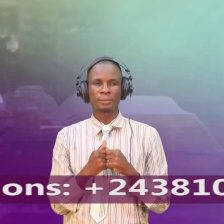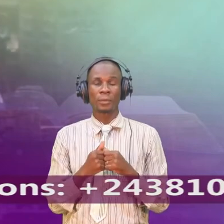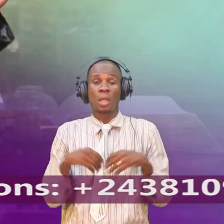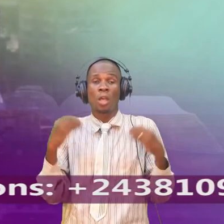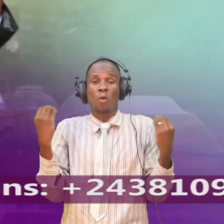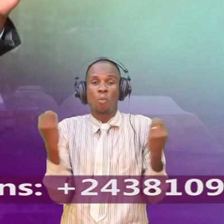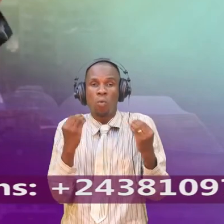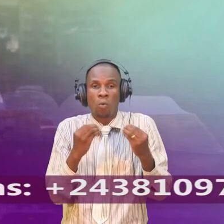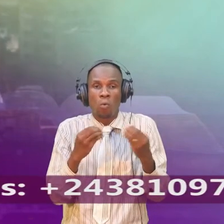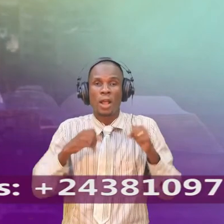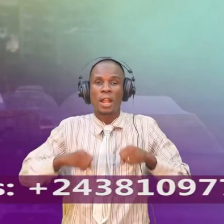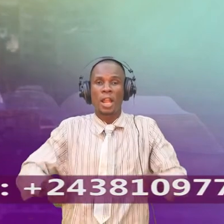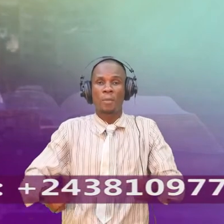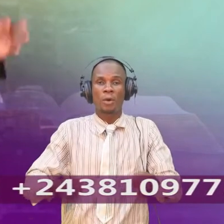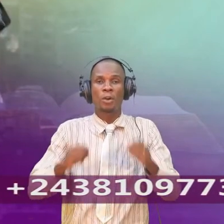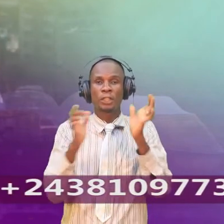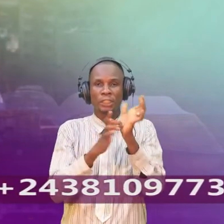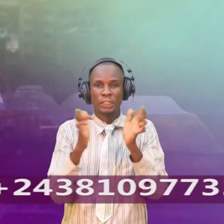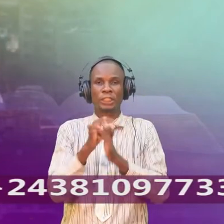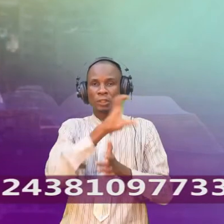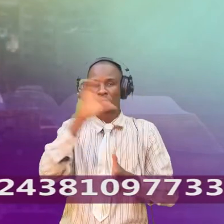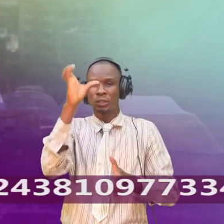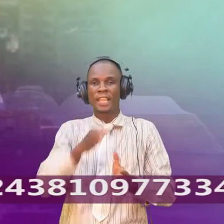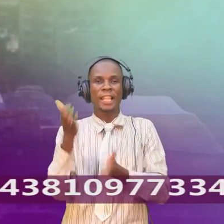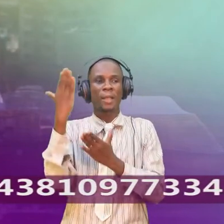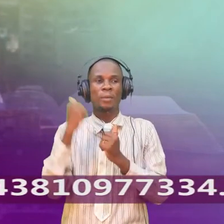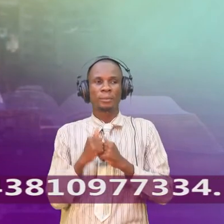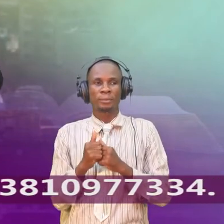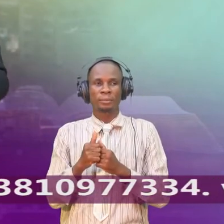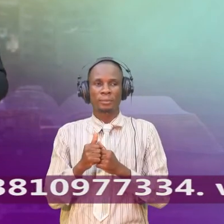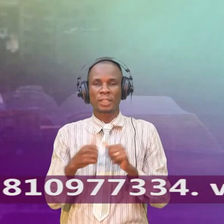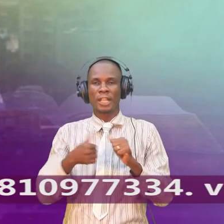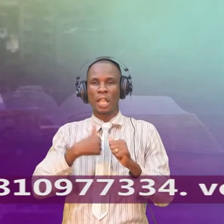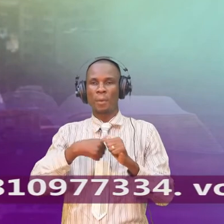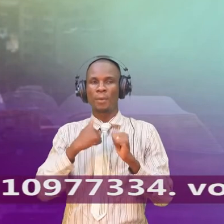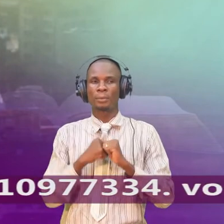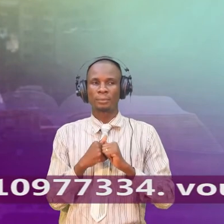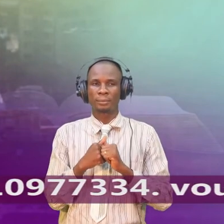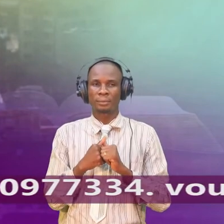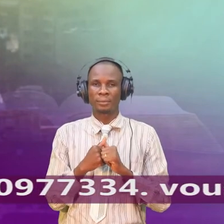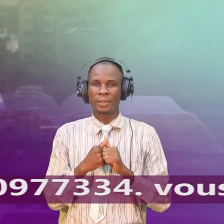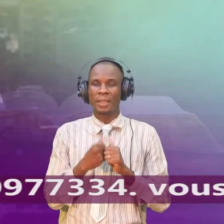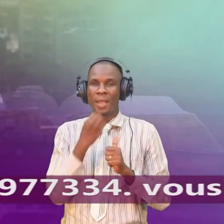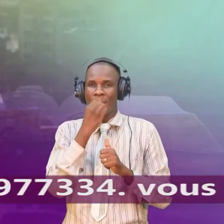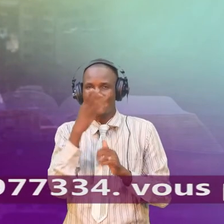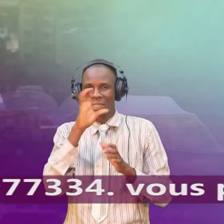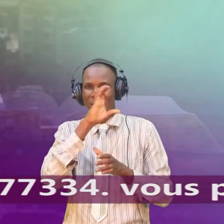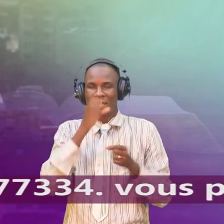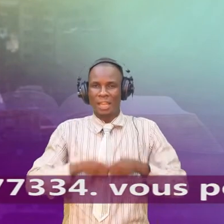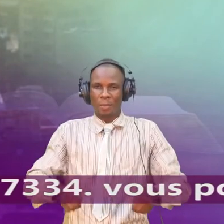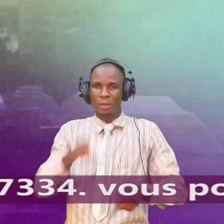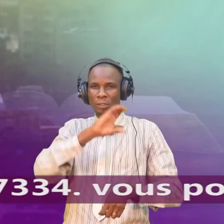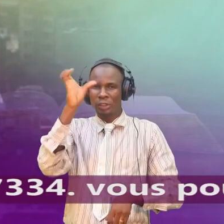Lakini pale msalabani Yesu alichukua hukumu wa dhambi akaiweka ndani ya mwana wake wa pekee.